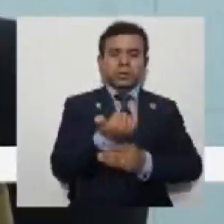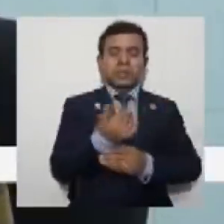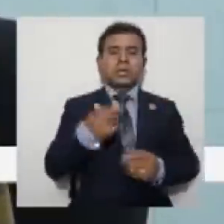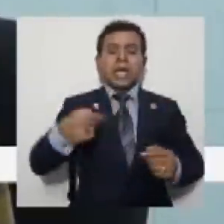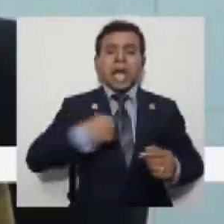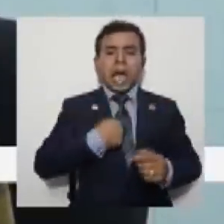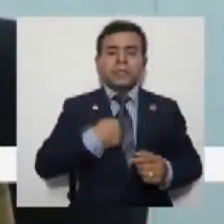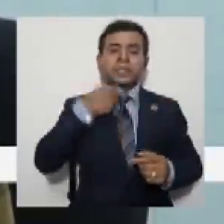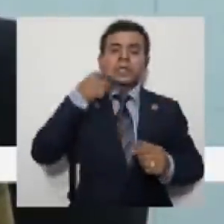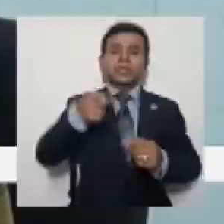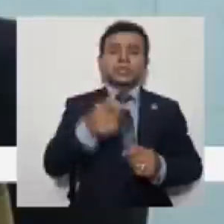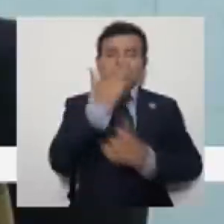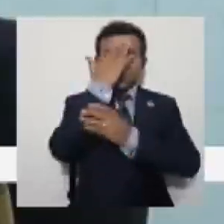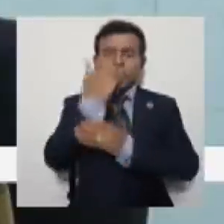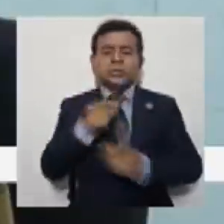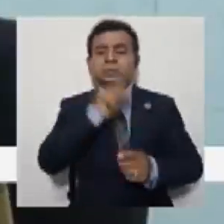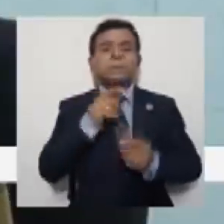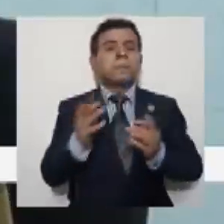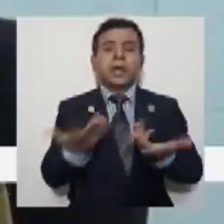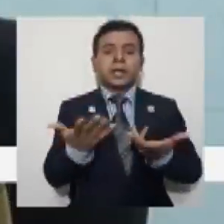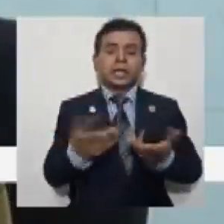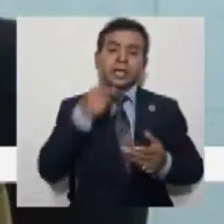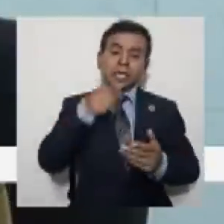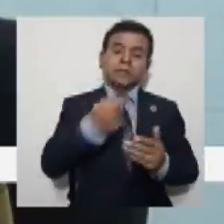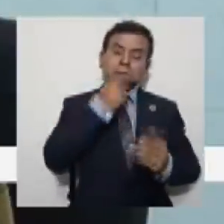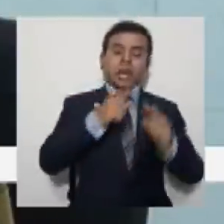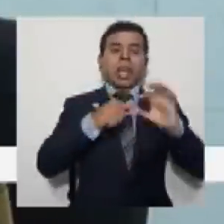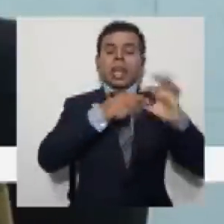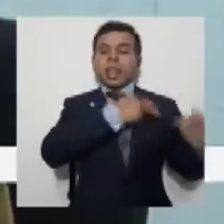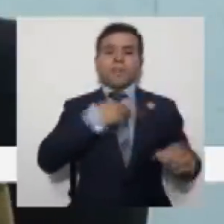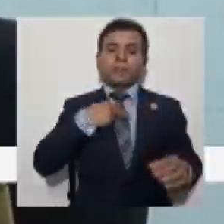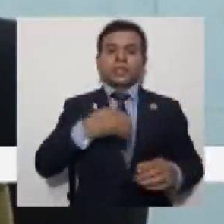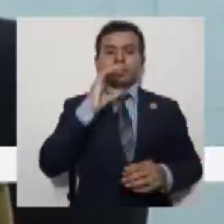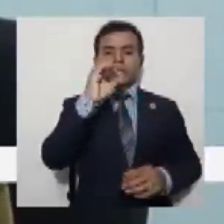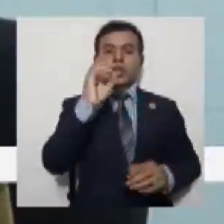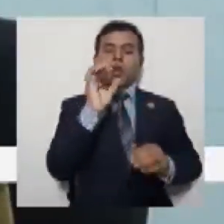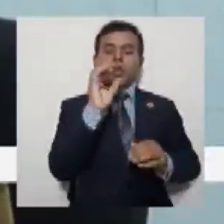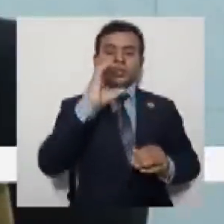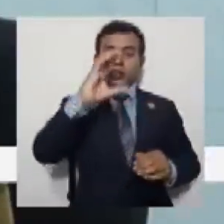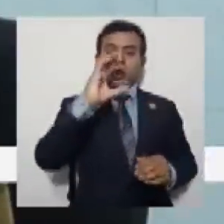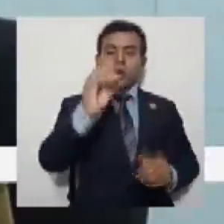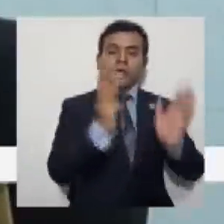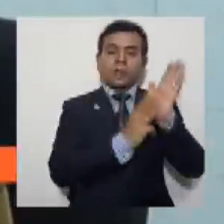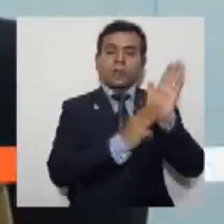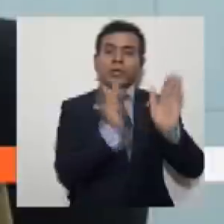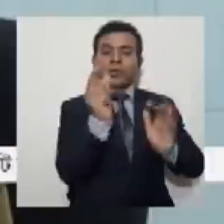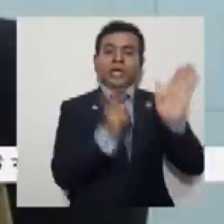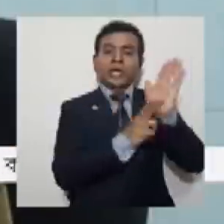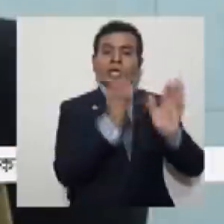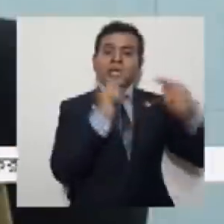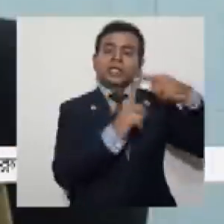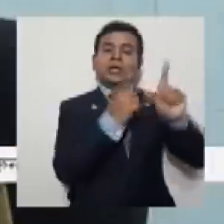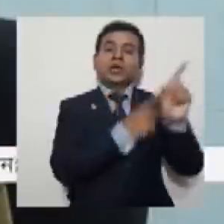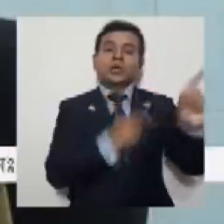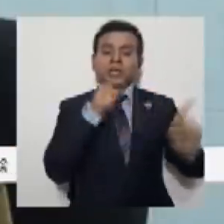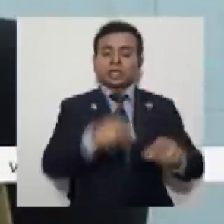এই সংক্রমণের যে ধাপগুলো আছে এই ধাপটা হলো লেভেল 3 ধাপ, এবং কমিউনিটি সংক্রমণ হলো যখন আমার